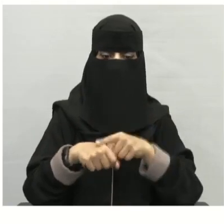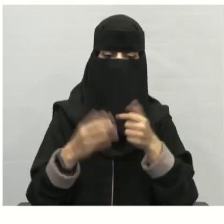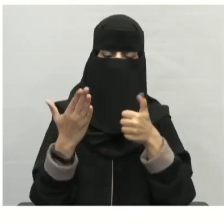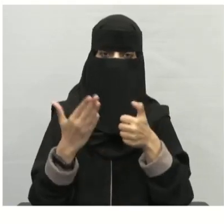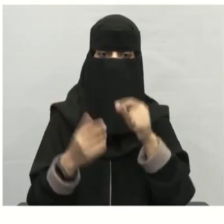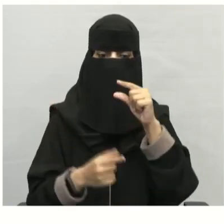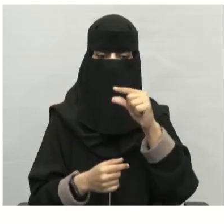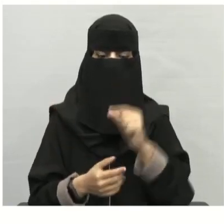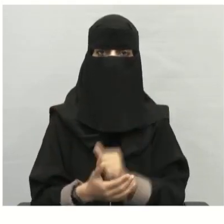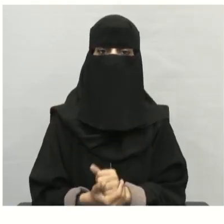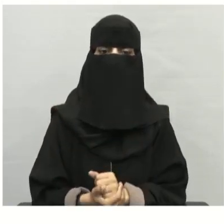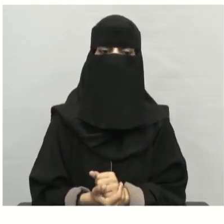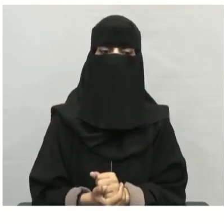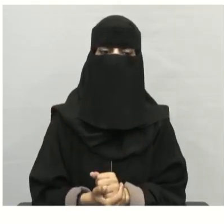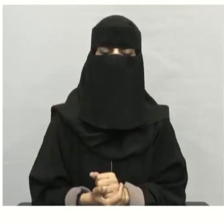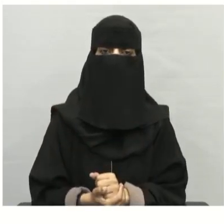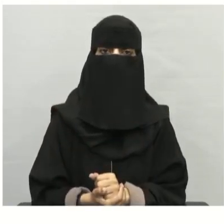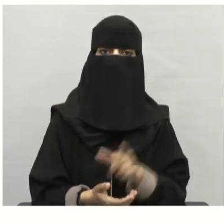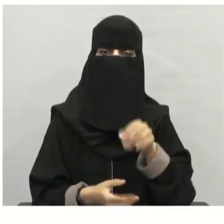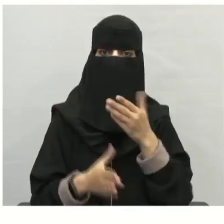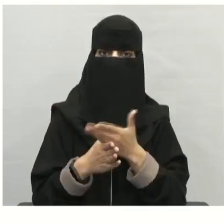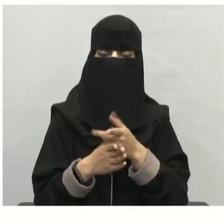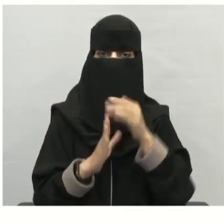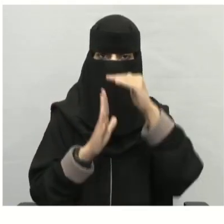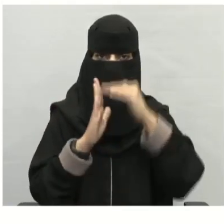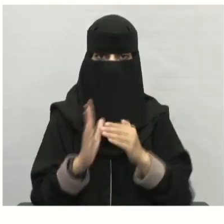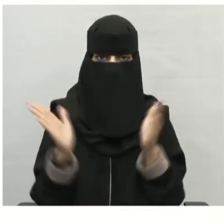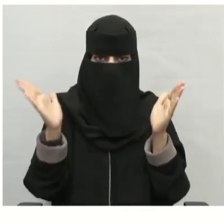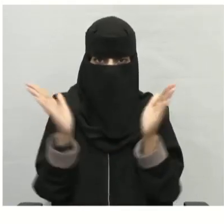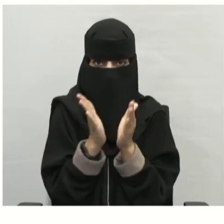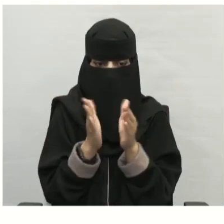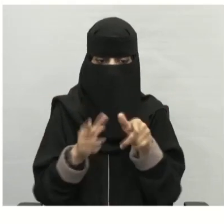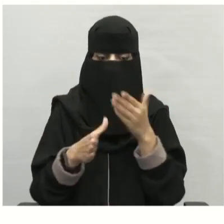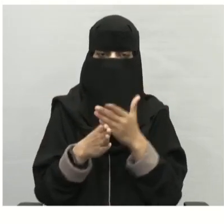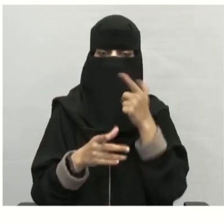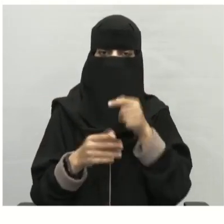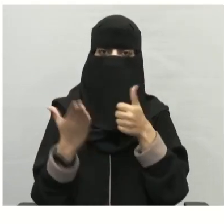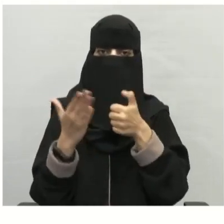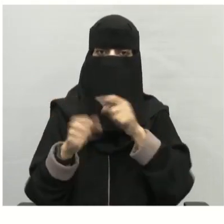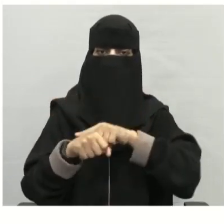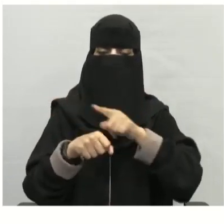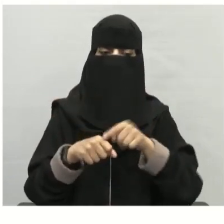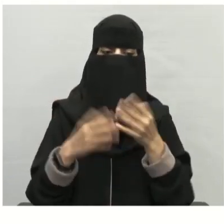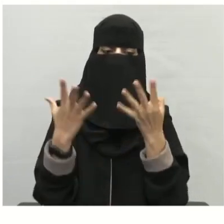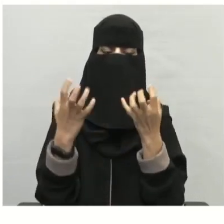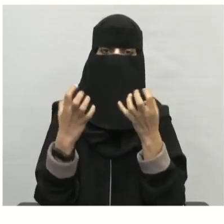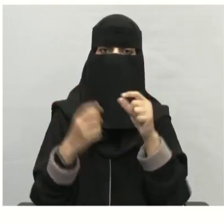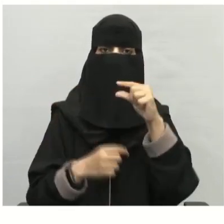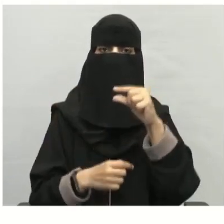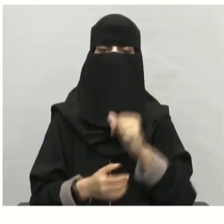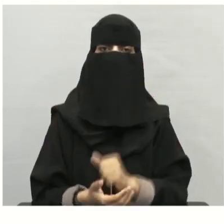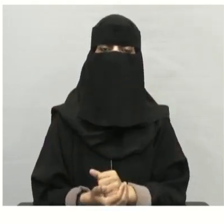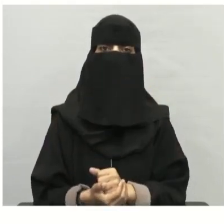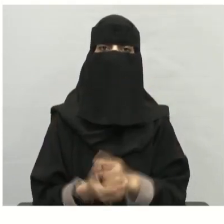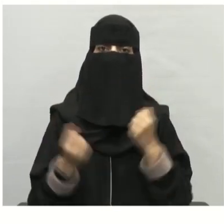الى 60 دقيقه كافيه اما اذا كانت من اجل خفض الوزن احتاج من 60 الى 90